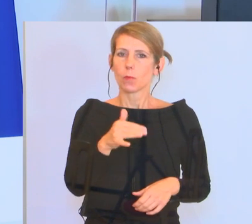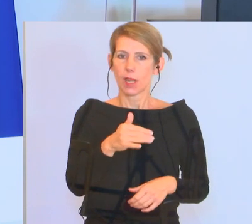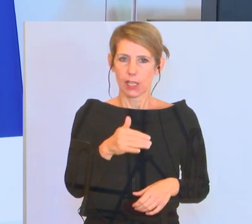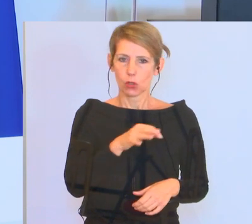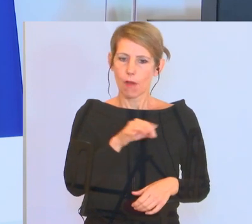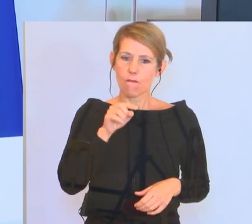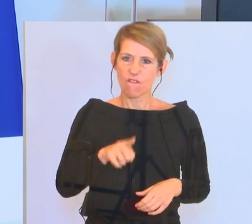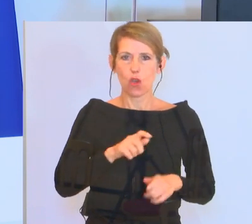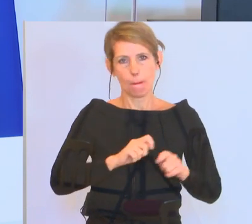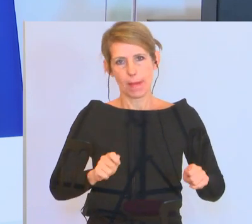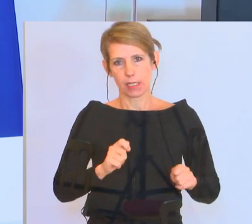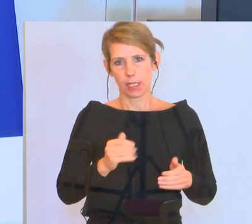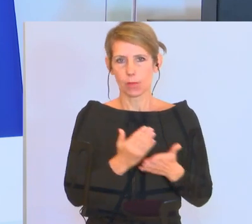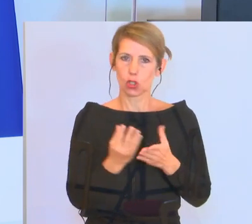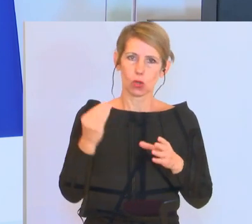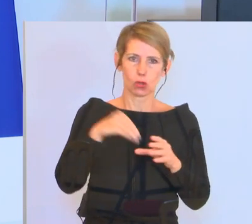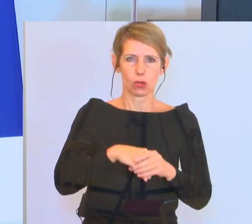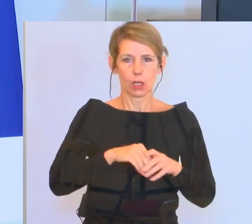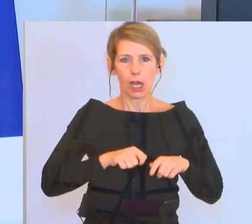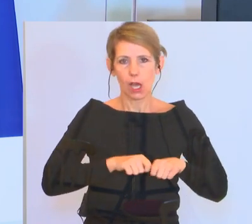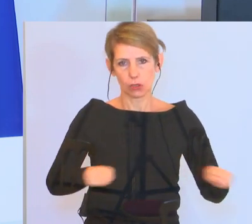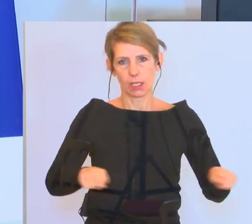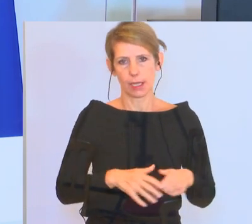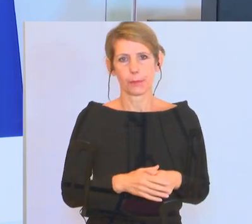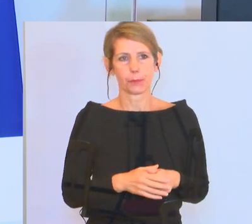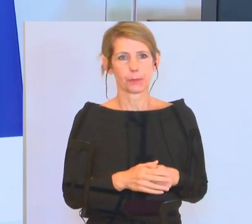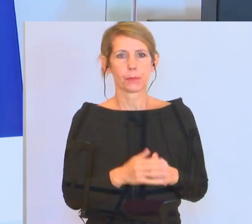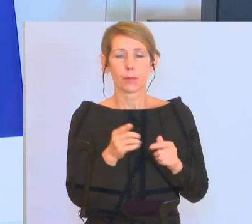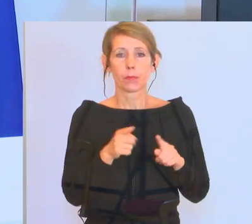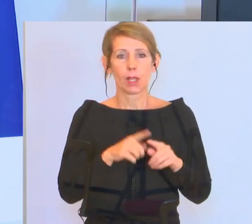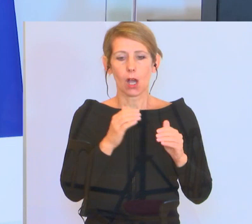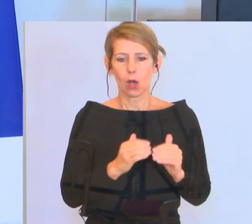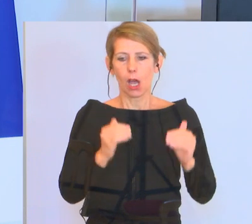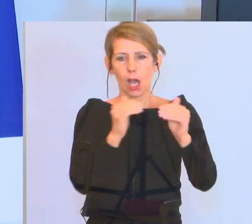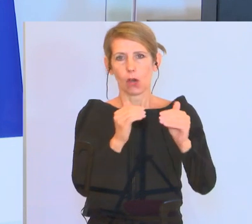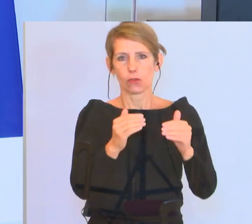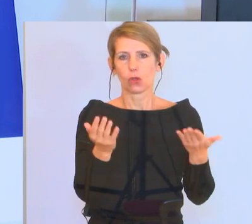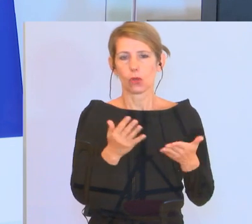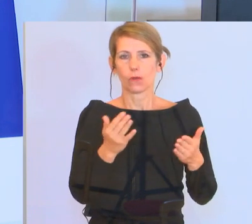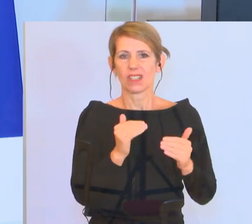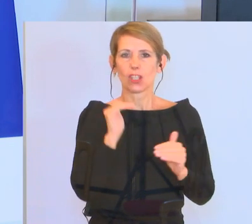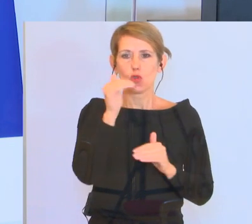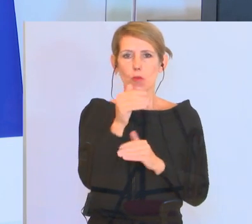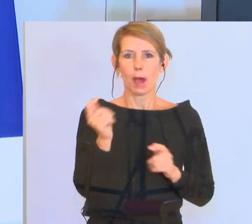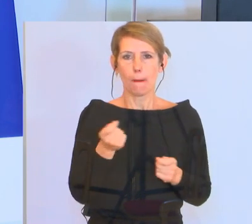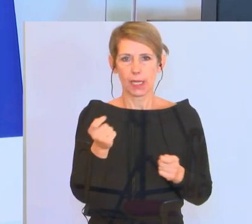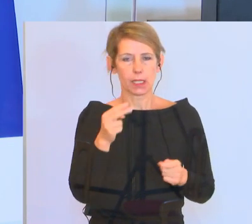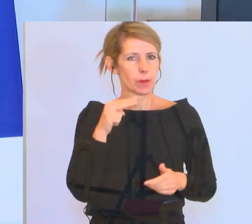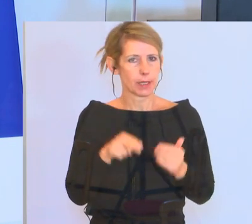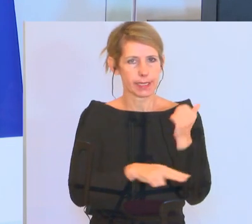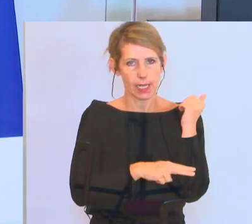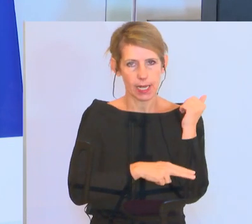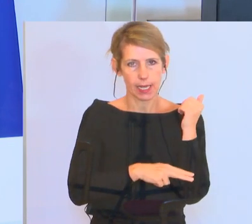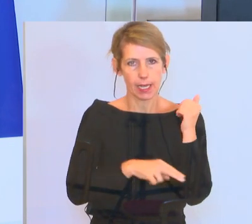Maßnahmen aufgestockt. Der dritte Bereich ist die Aufstockung auch der überbetrieblichen Lehre. Das sind